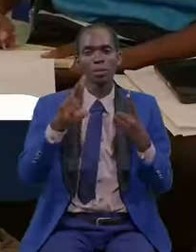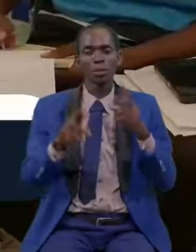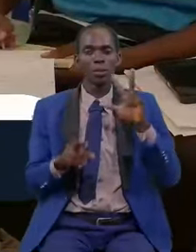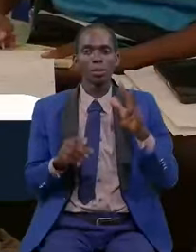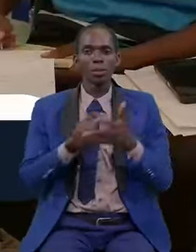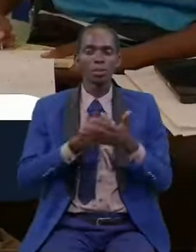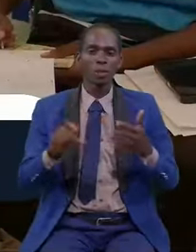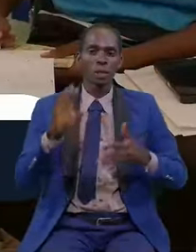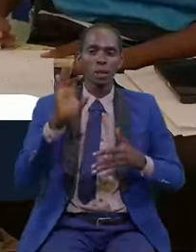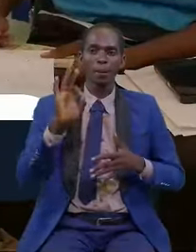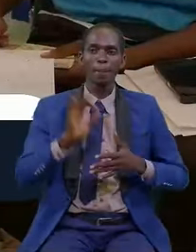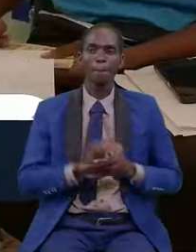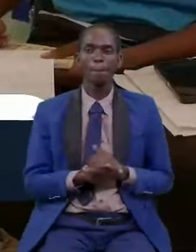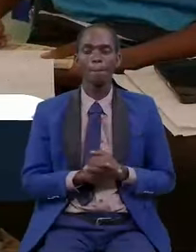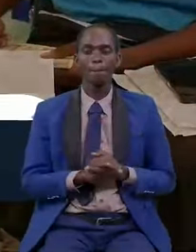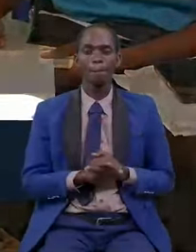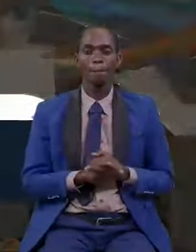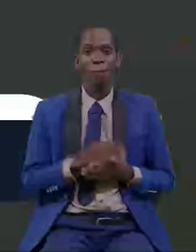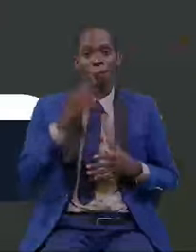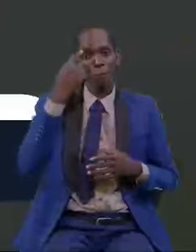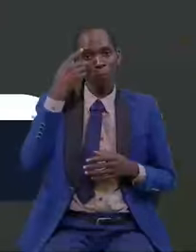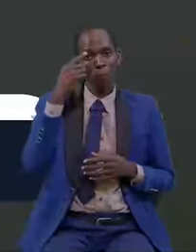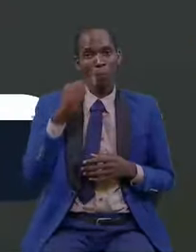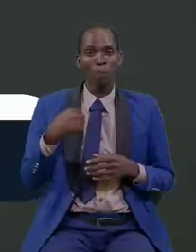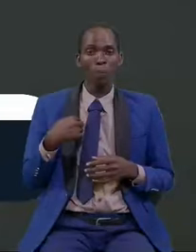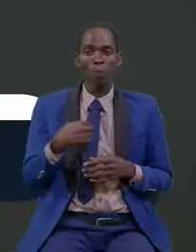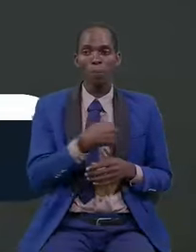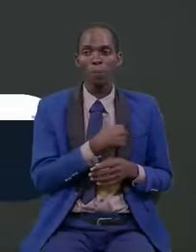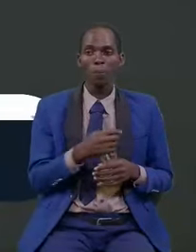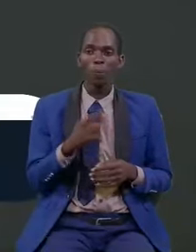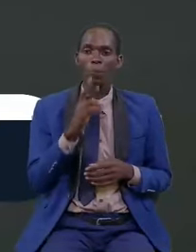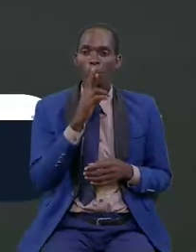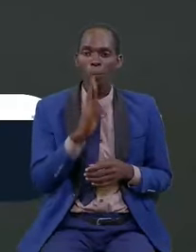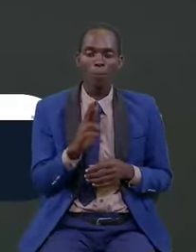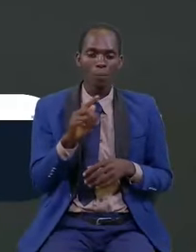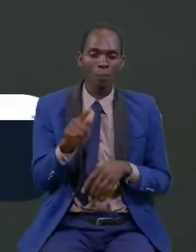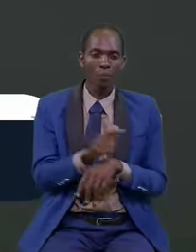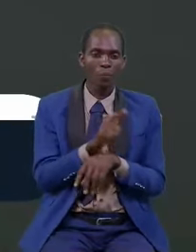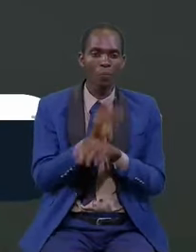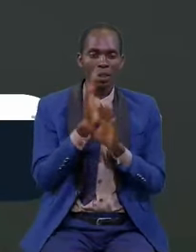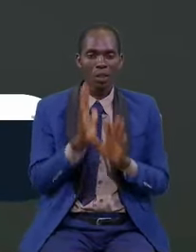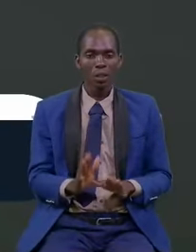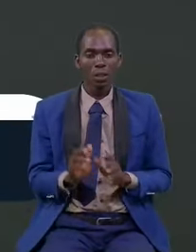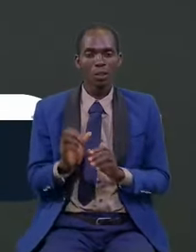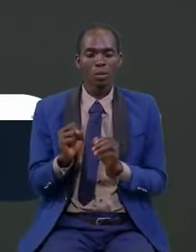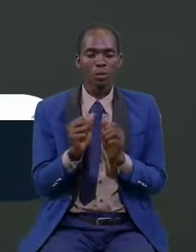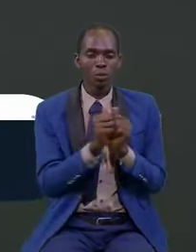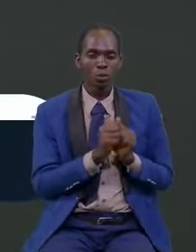1 Corinthiens 3, verset 9, car nous sommes ouvriers avec